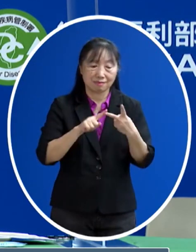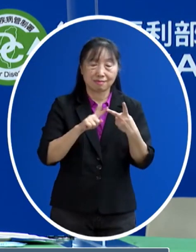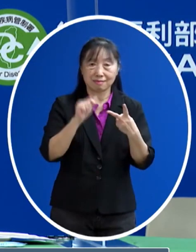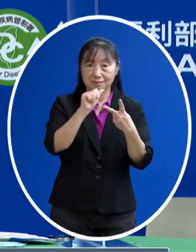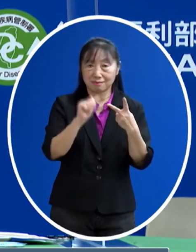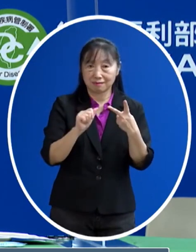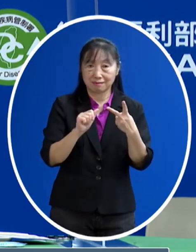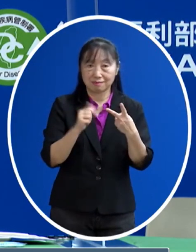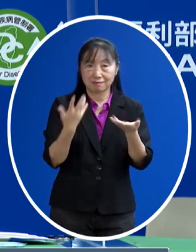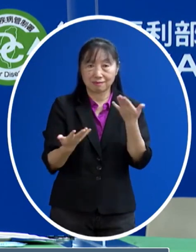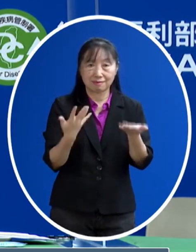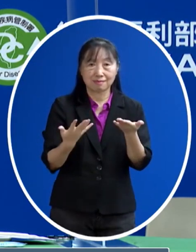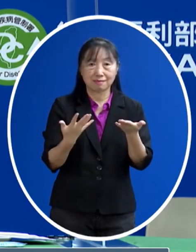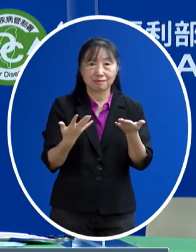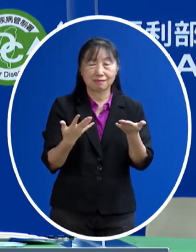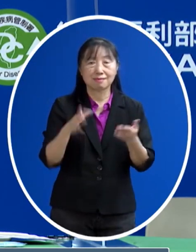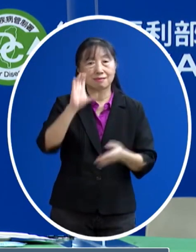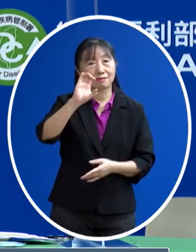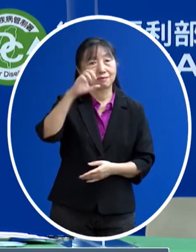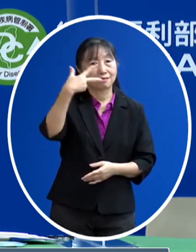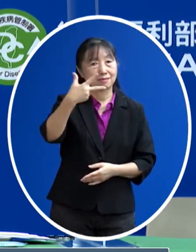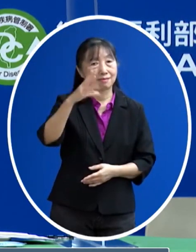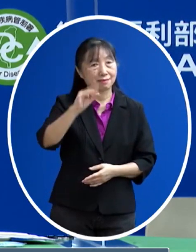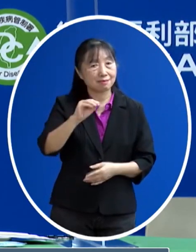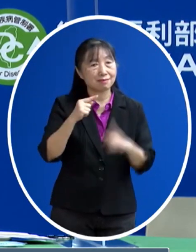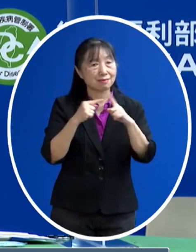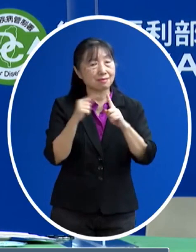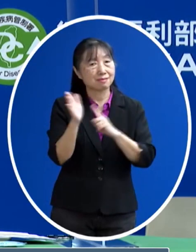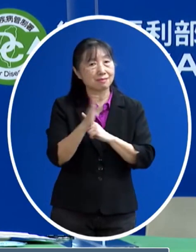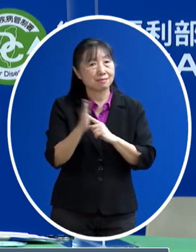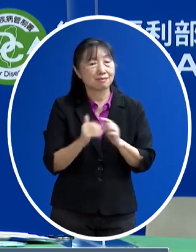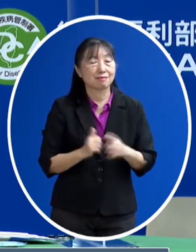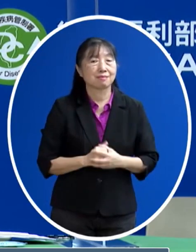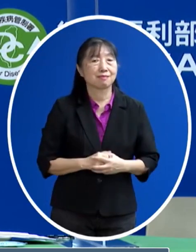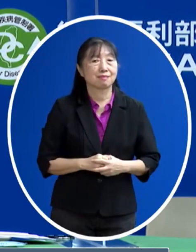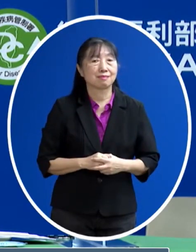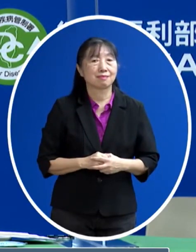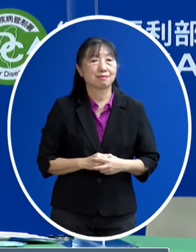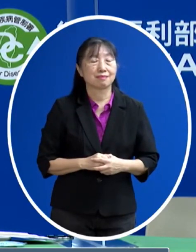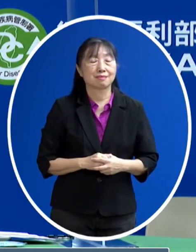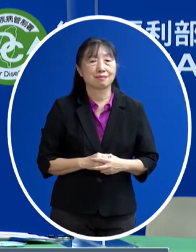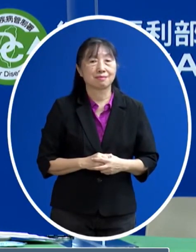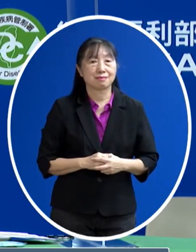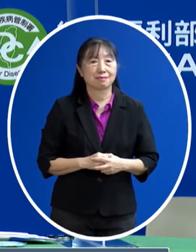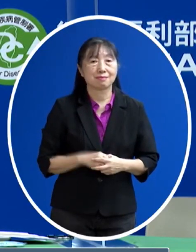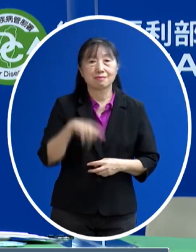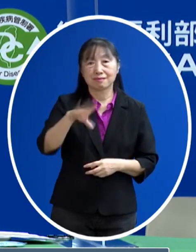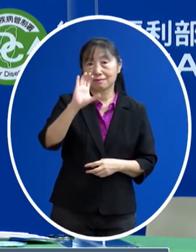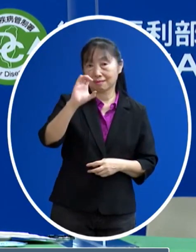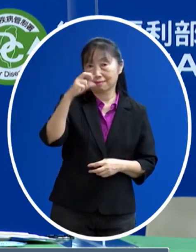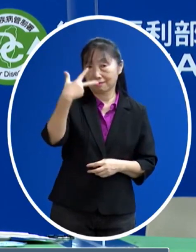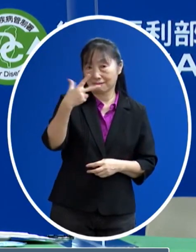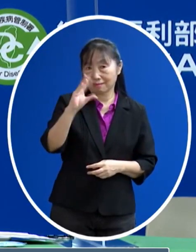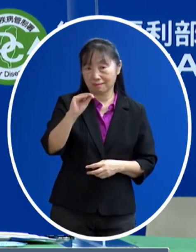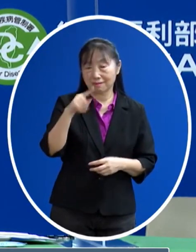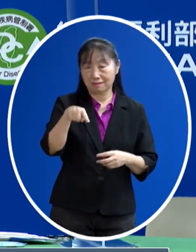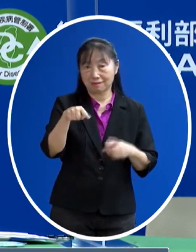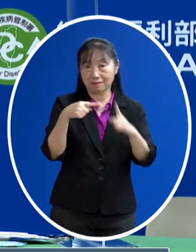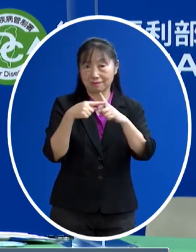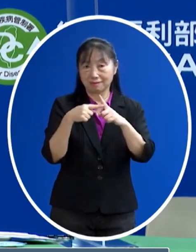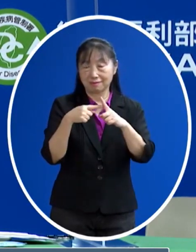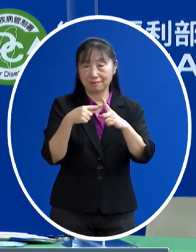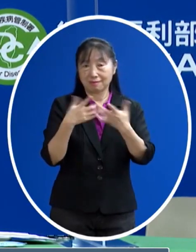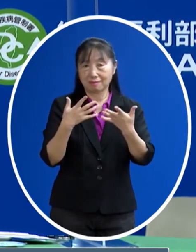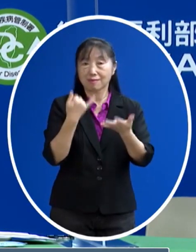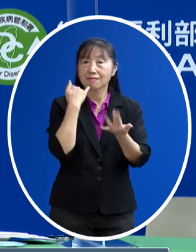的部分大概只有大概97万人左右那所以等于是说这97万人他可